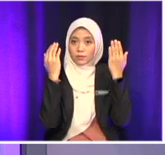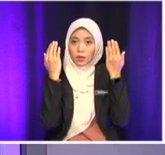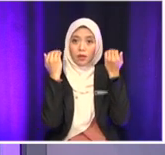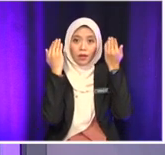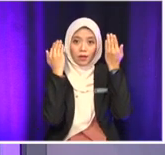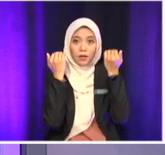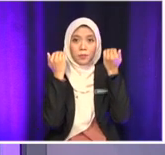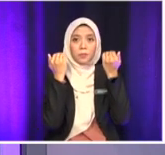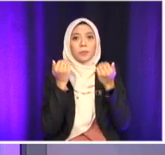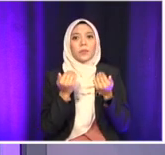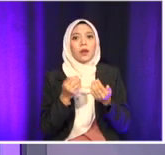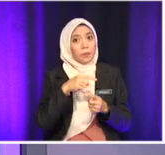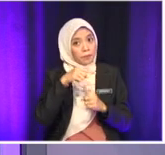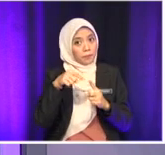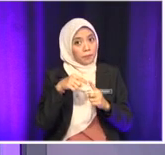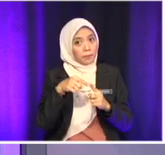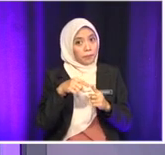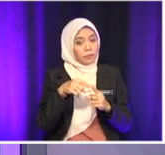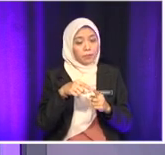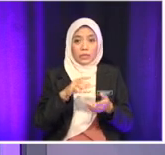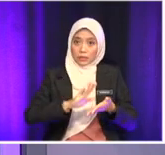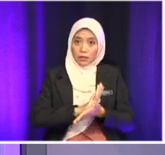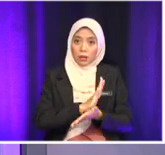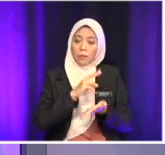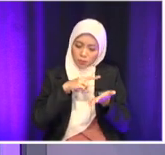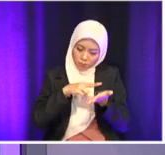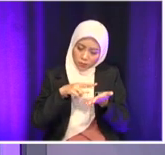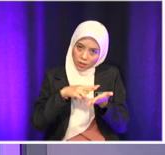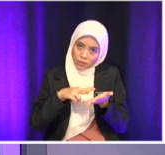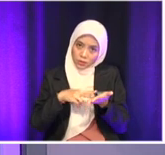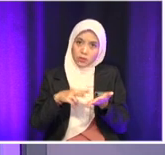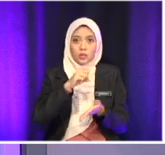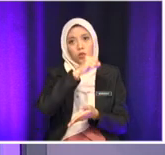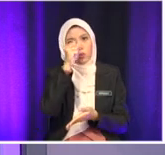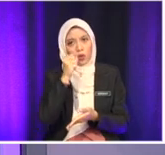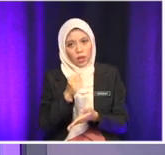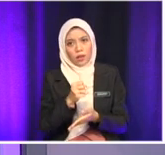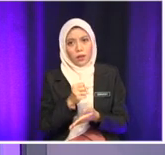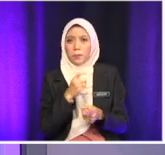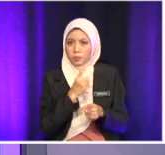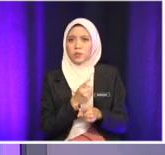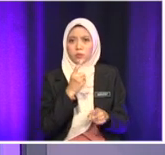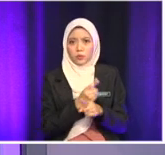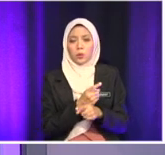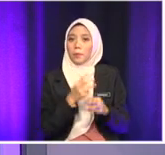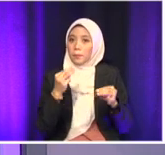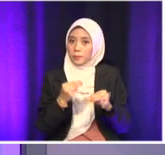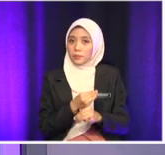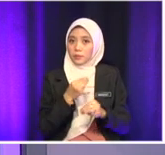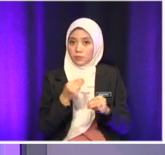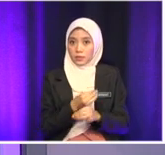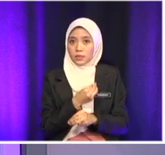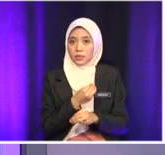apabila kita dapat salam baca salam dengan baik yang mana kita tahu matematika SPM untuk kertas